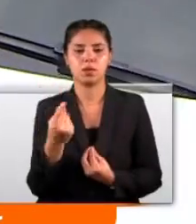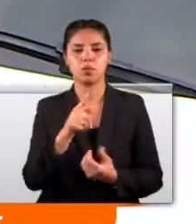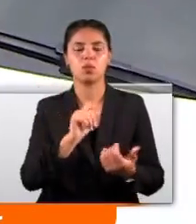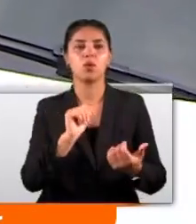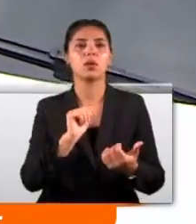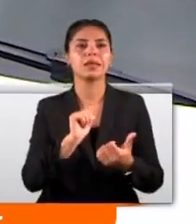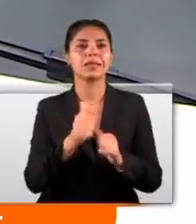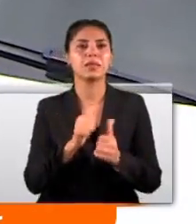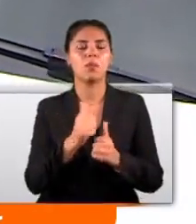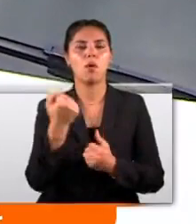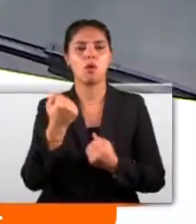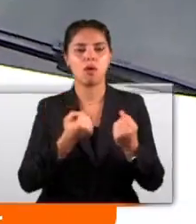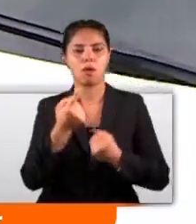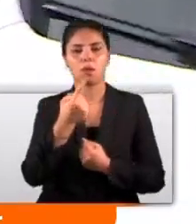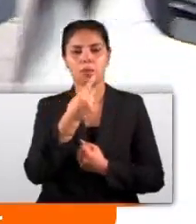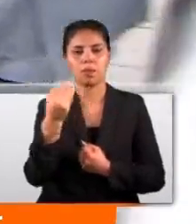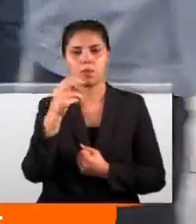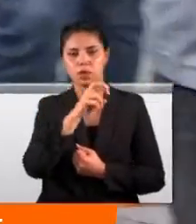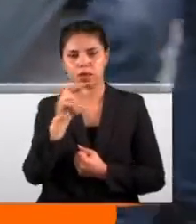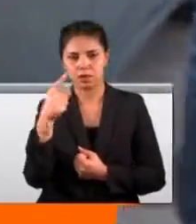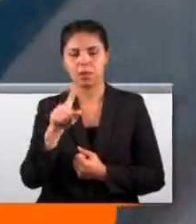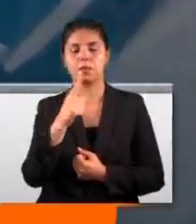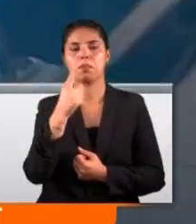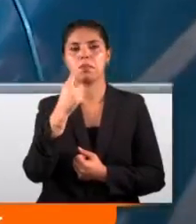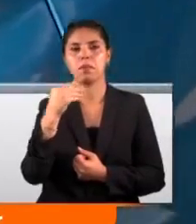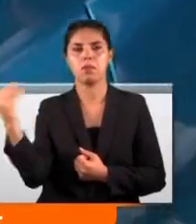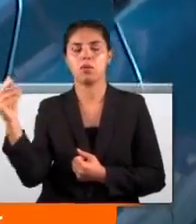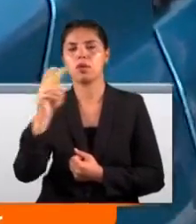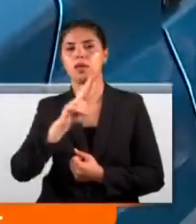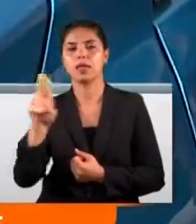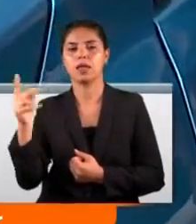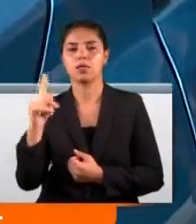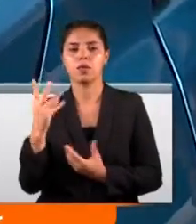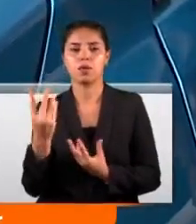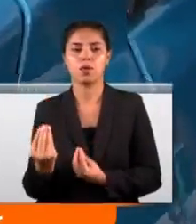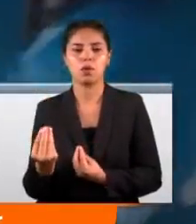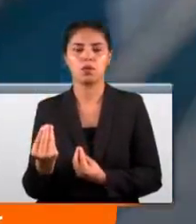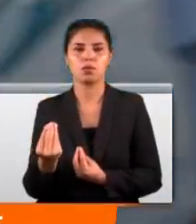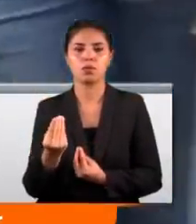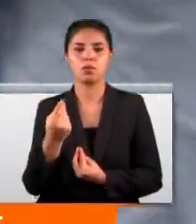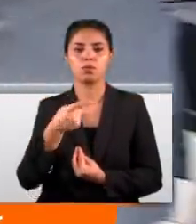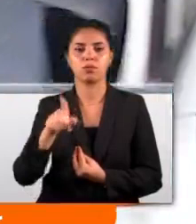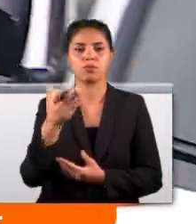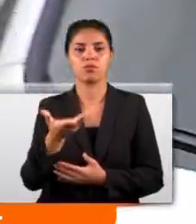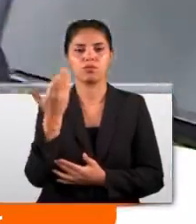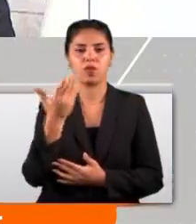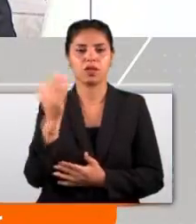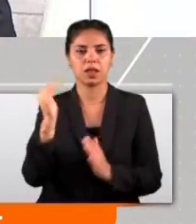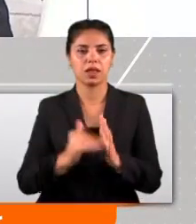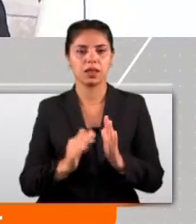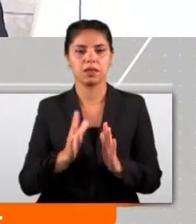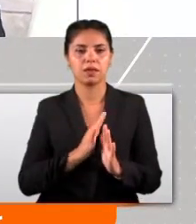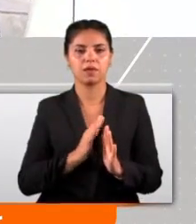otomobilin fiyatı da 1 milyon 800 bin liradan 1 milyon 700 bin liraya indi. 100 bin liralık bir indirim yaptık bu arabada da. Buna daha fazla. Buna daha fazla yapıldı.